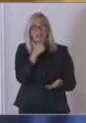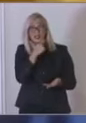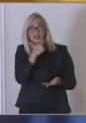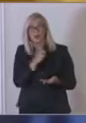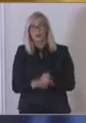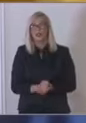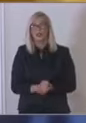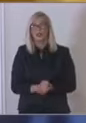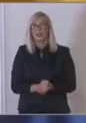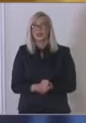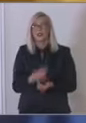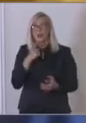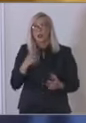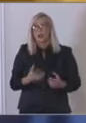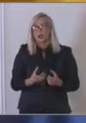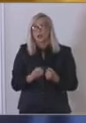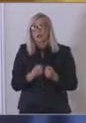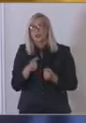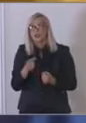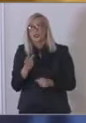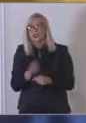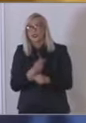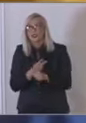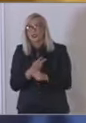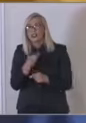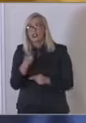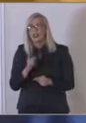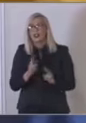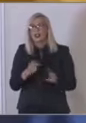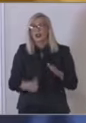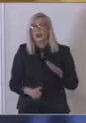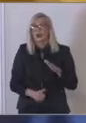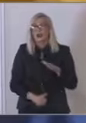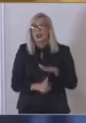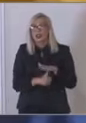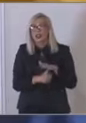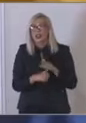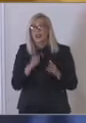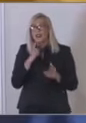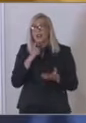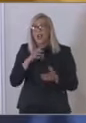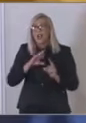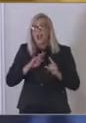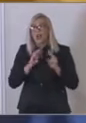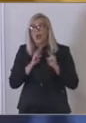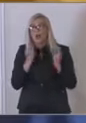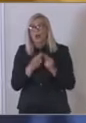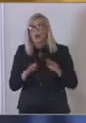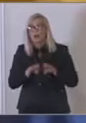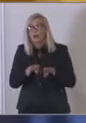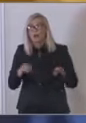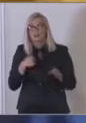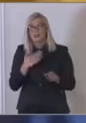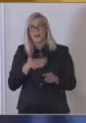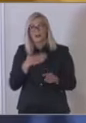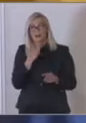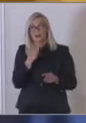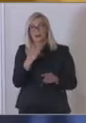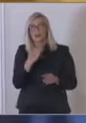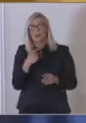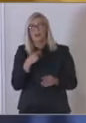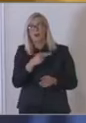ndër reformatorët kryesorë në nivel botëror. Dëshiroj t'ju falenderoj në emër të qeverisë edhe të popullit